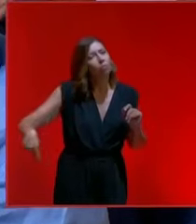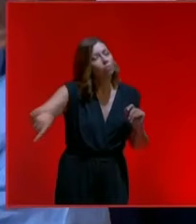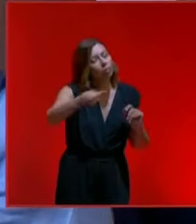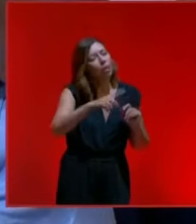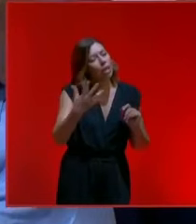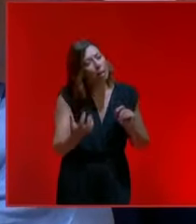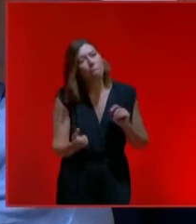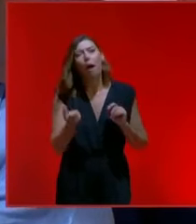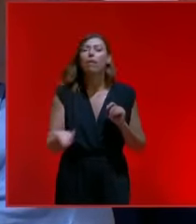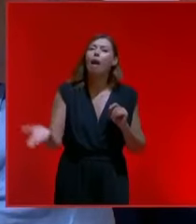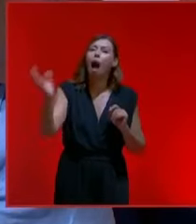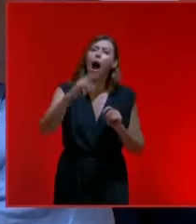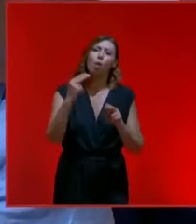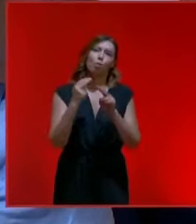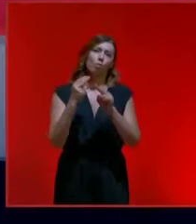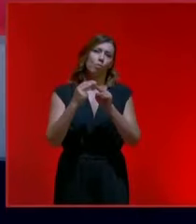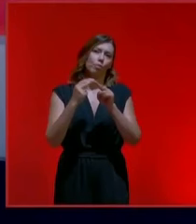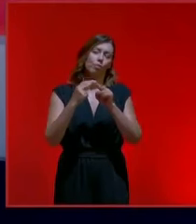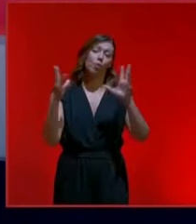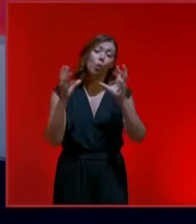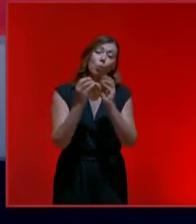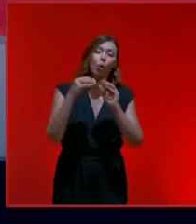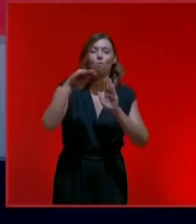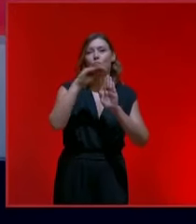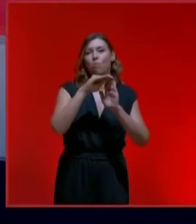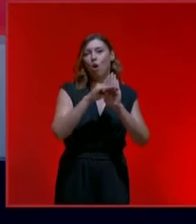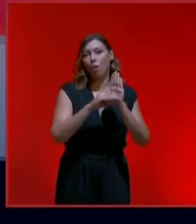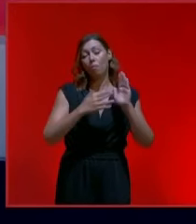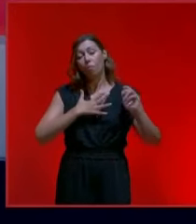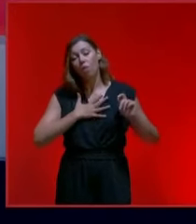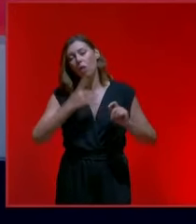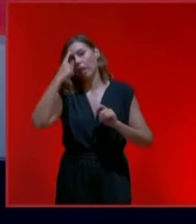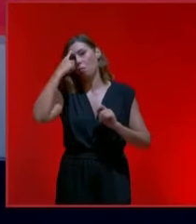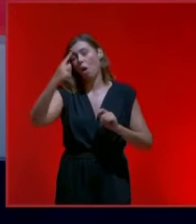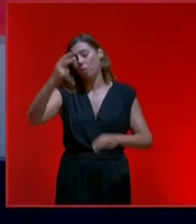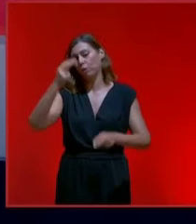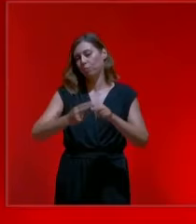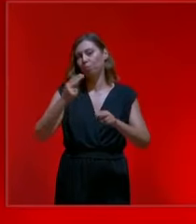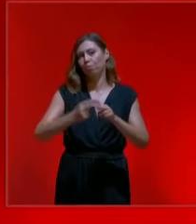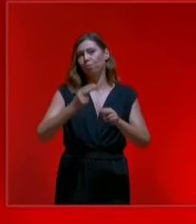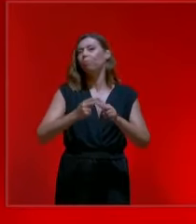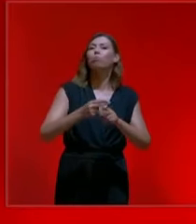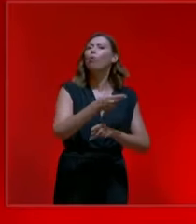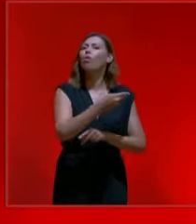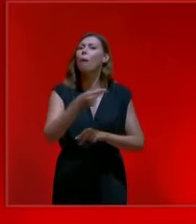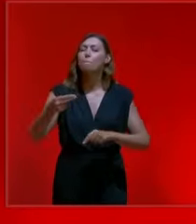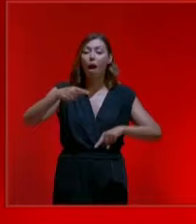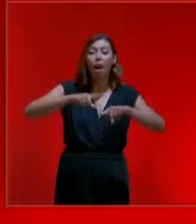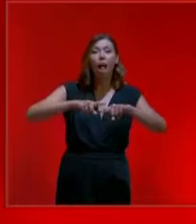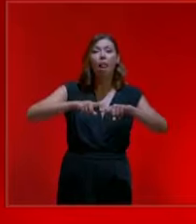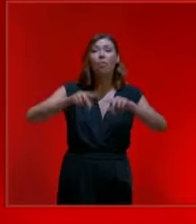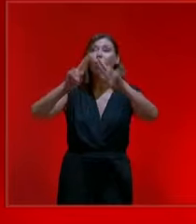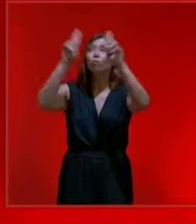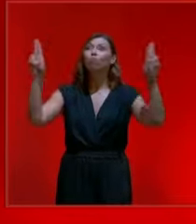προγραμματική προϋπόθεση, η οποία, κατά τη γνώμη μου, είναι κορυφαία και έχει να κάνει με τη διεθνή θέση της χώρας. Κατά τη διάρκεια της κυβέρνησής μας,